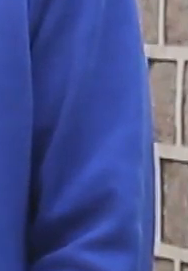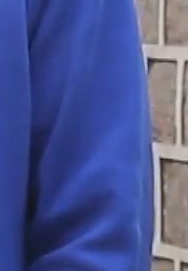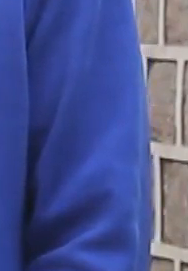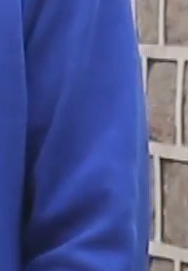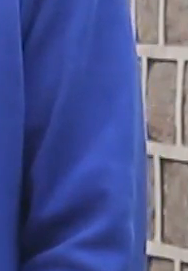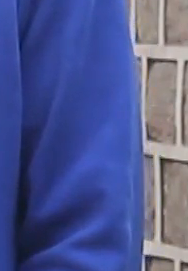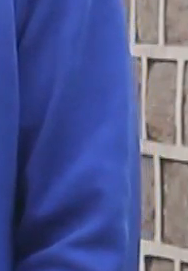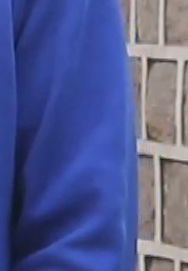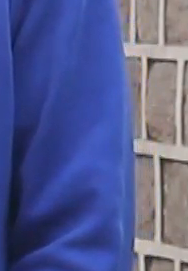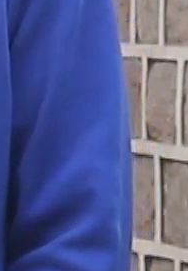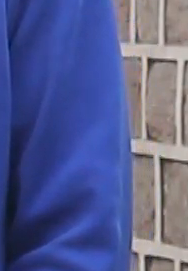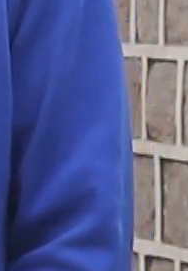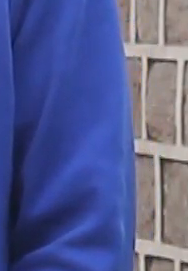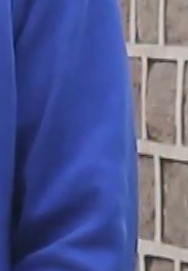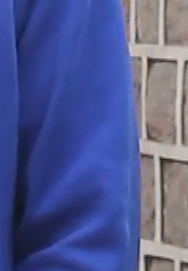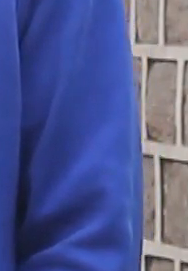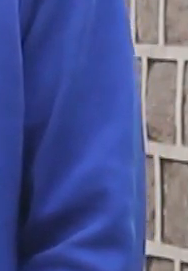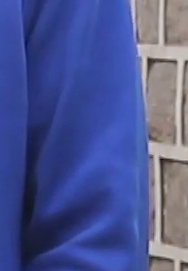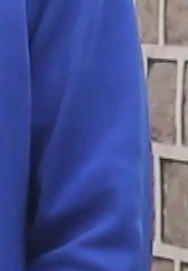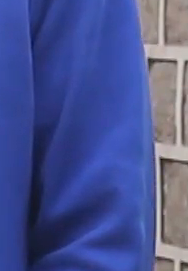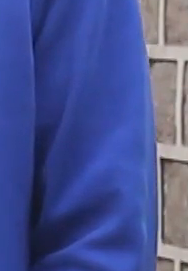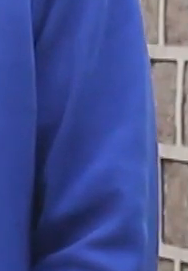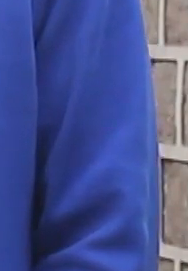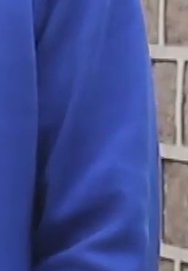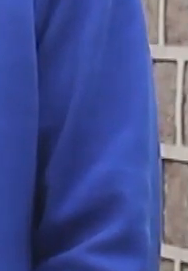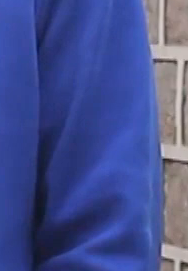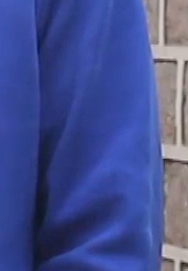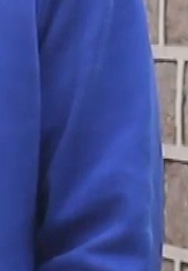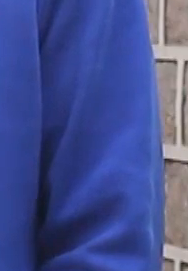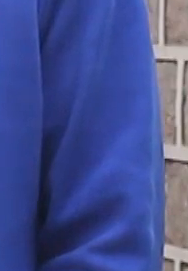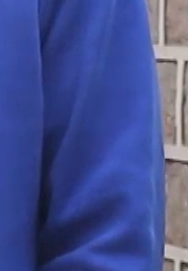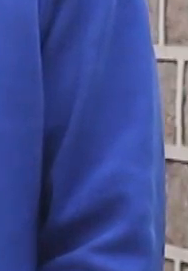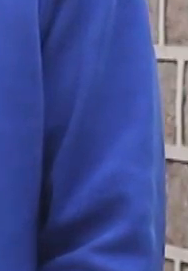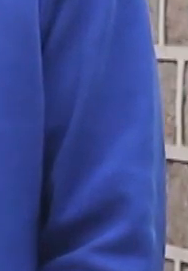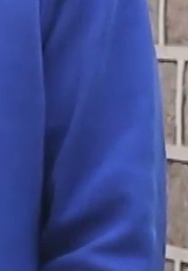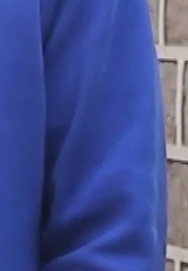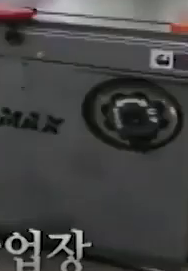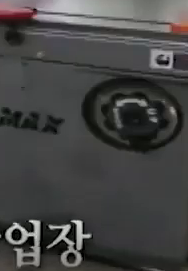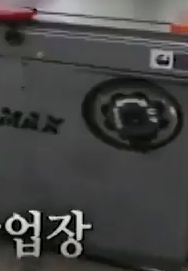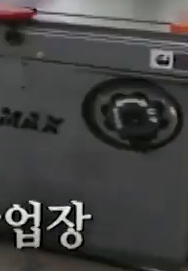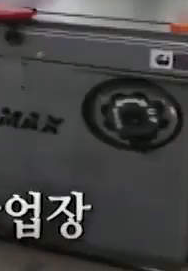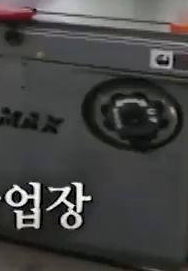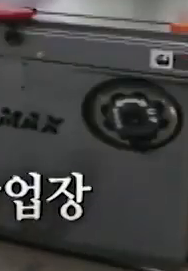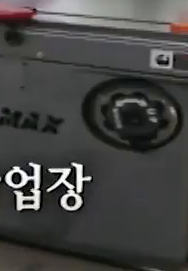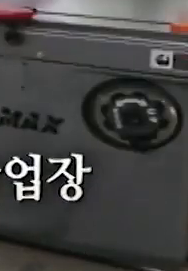발현하여 저마다의 소중한 꿈을 이룰 수 있는 대한민국을 꿈꿉니다.